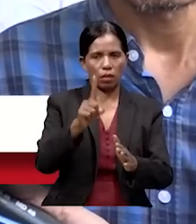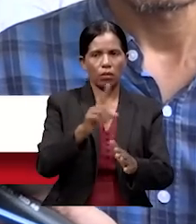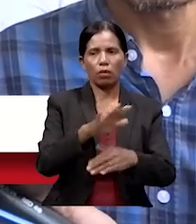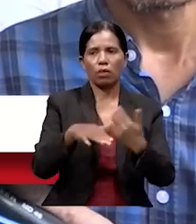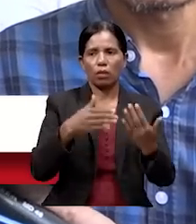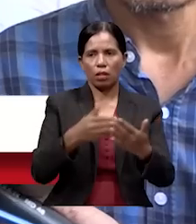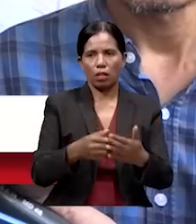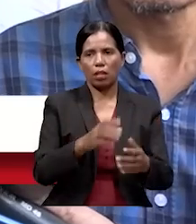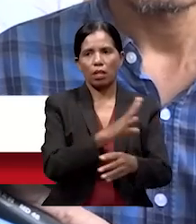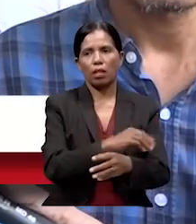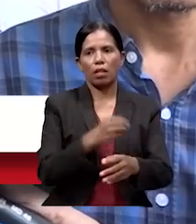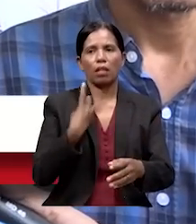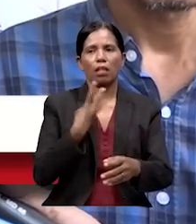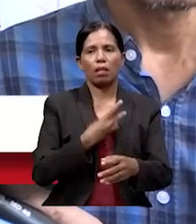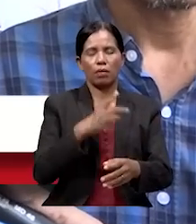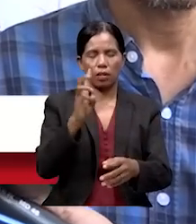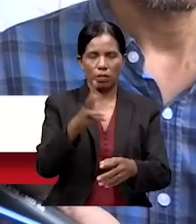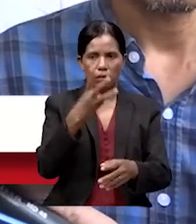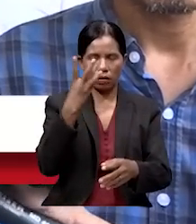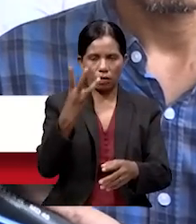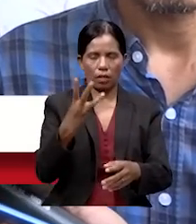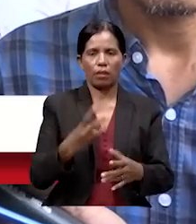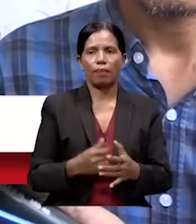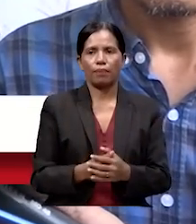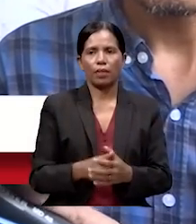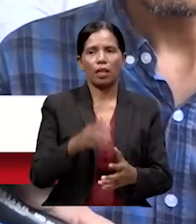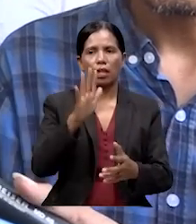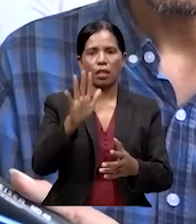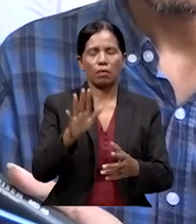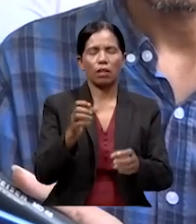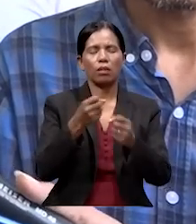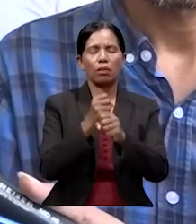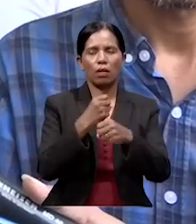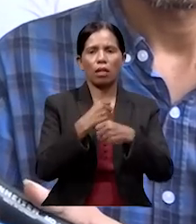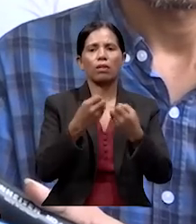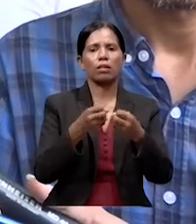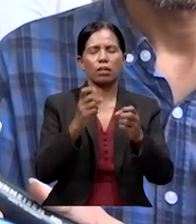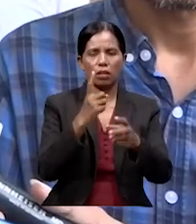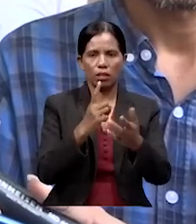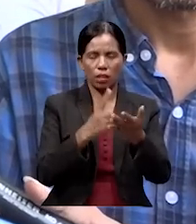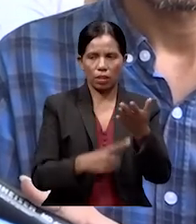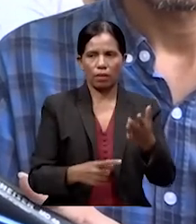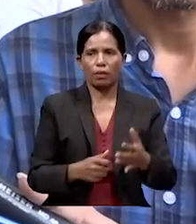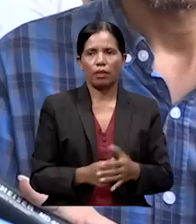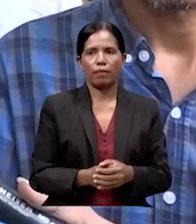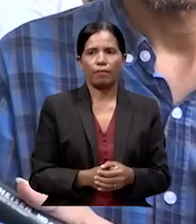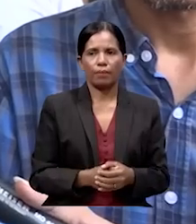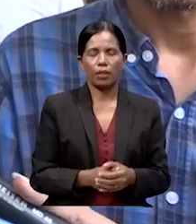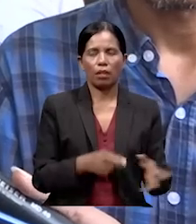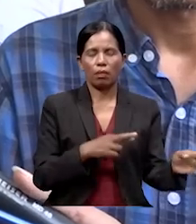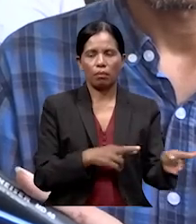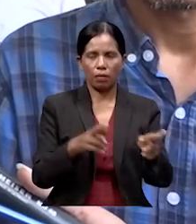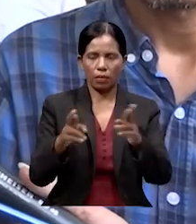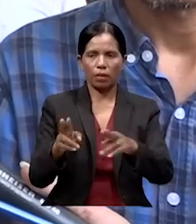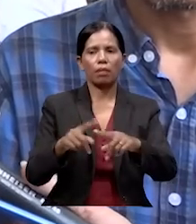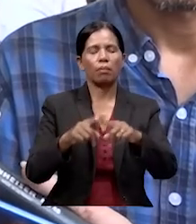nu sabarani hasai di kami stan lulur sineng ben lima ne husik bat halus sida ne ne be pronto mai